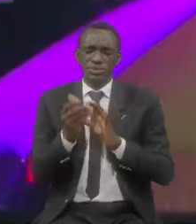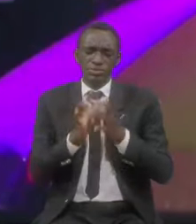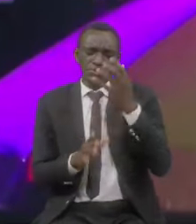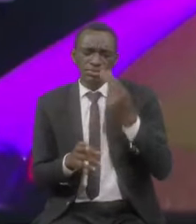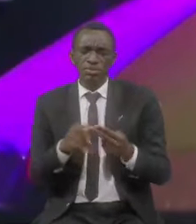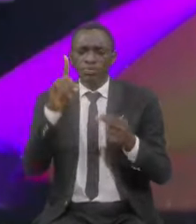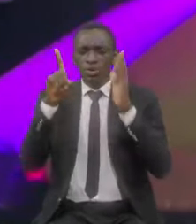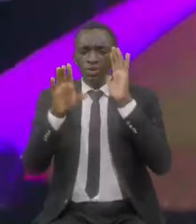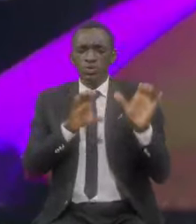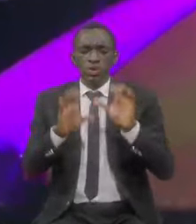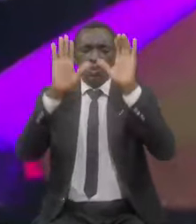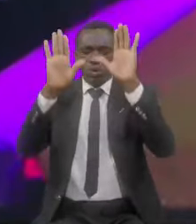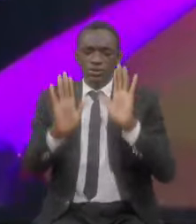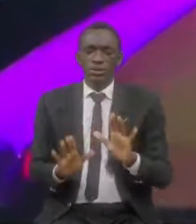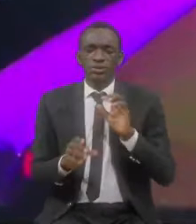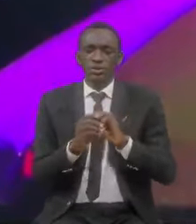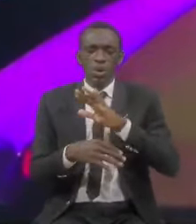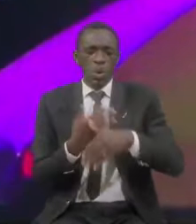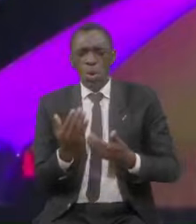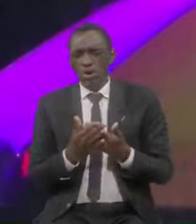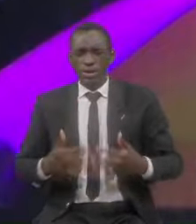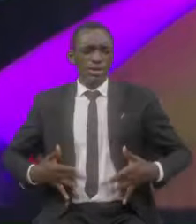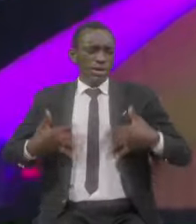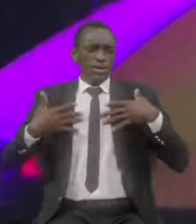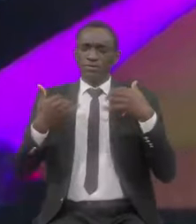que tu fasses des prodiges dans toute vie ce soir.